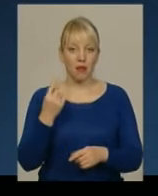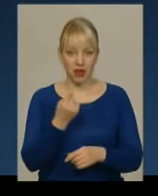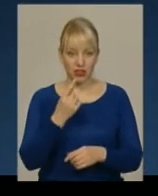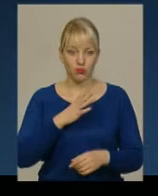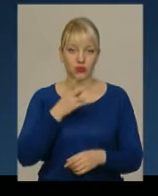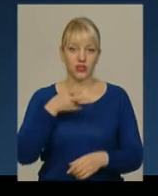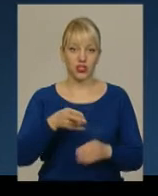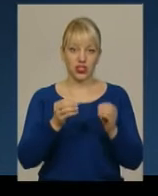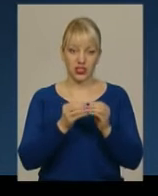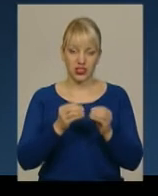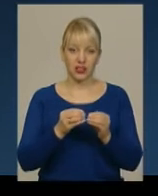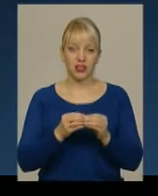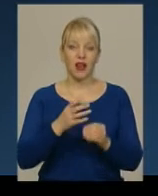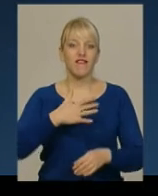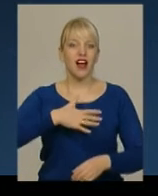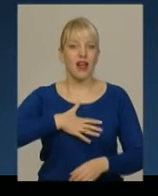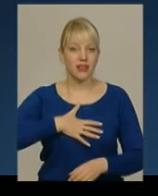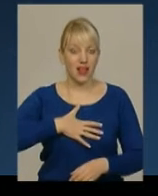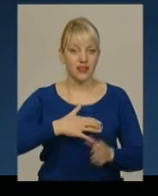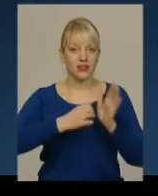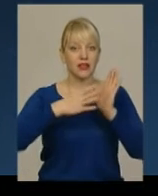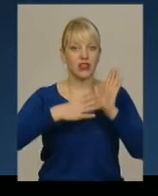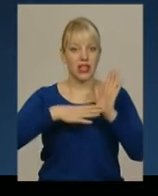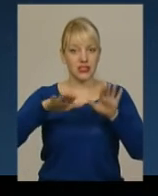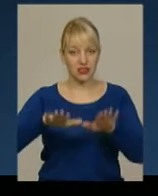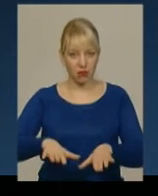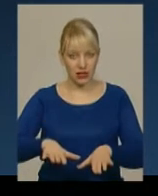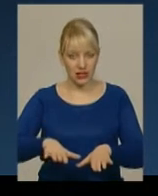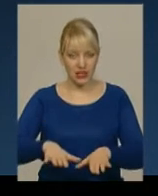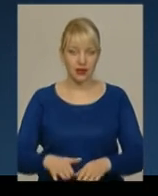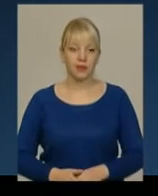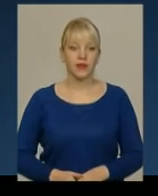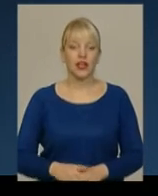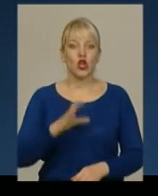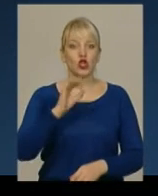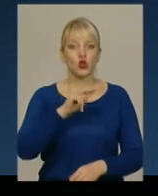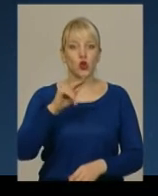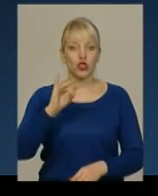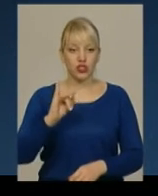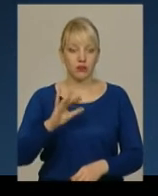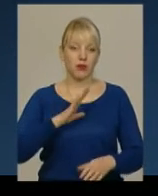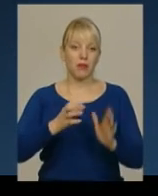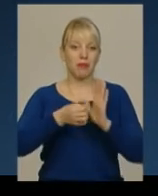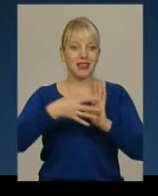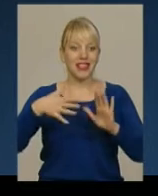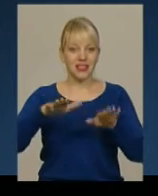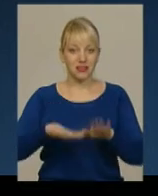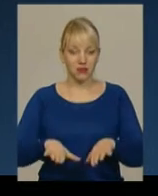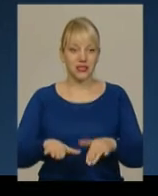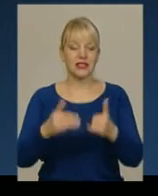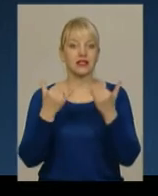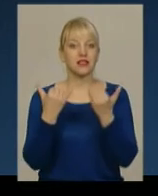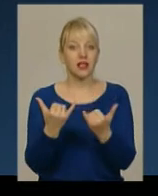рік, Ванкувер, Канада – 19 місце, потім Сочі було 15 місце. Зараз